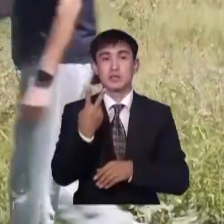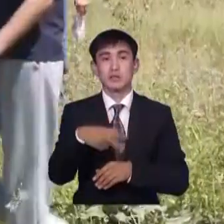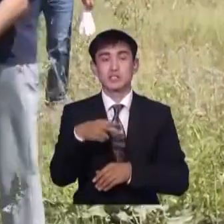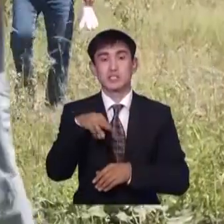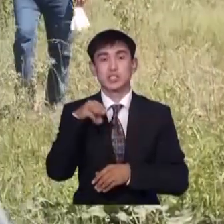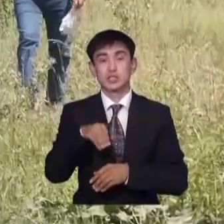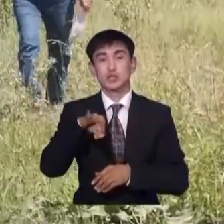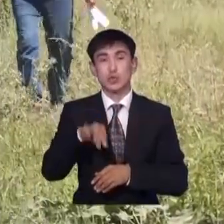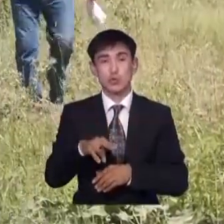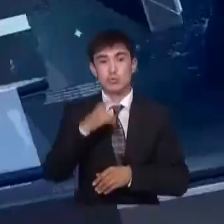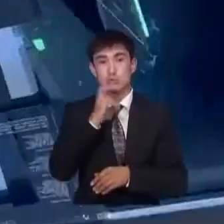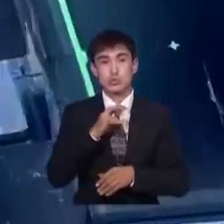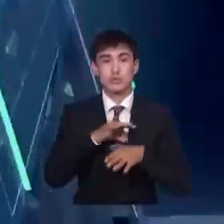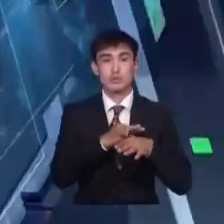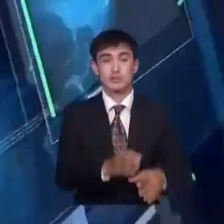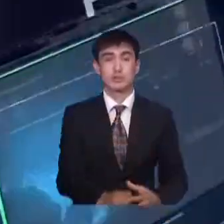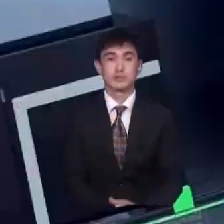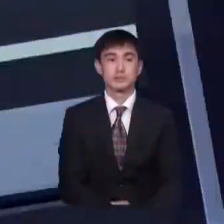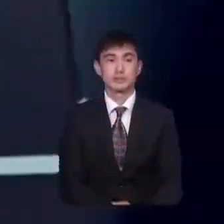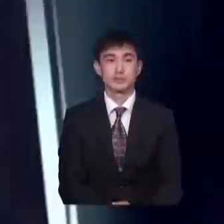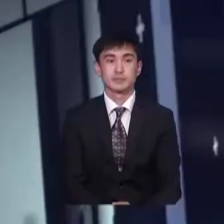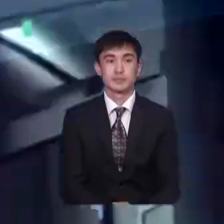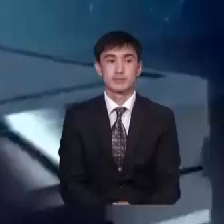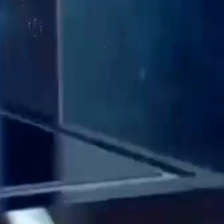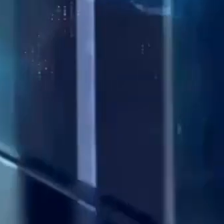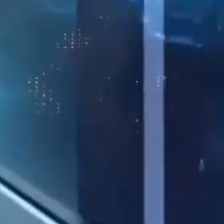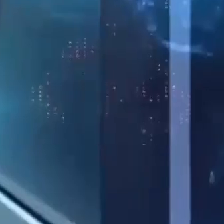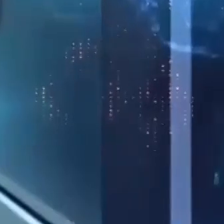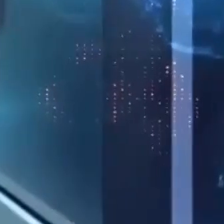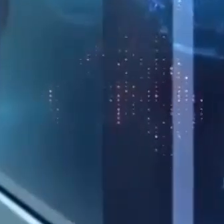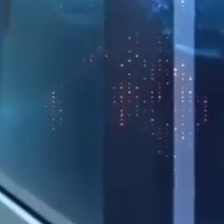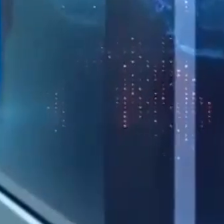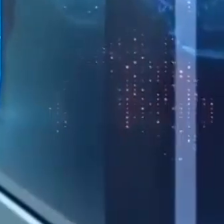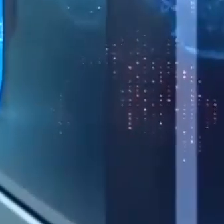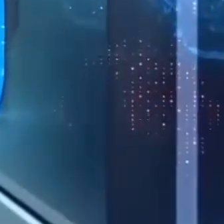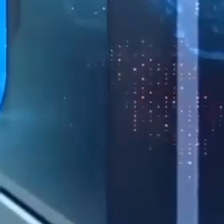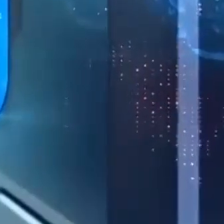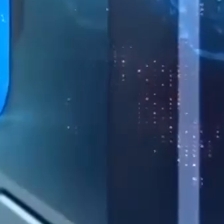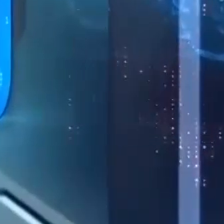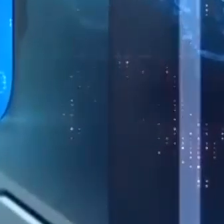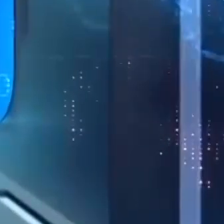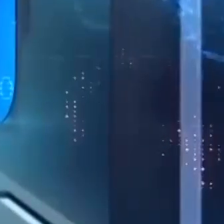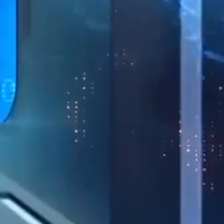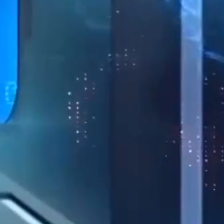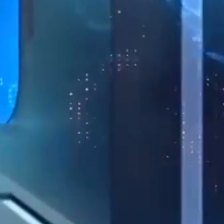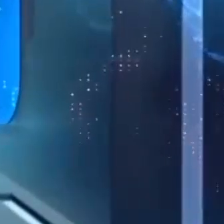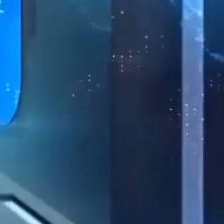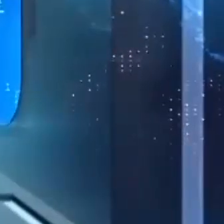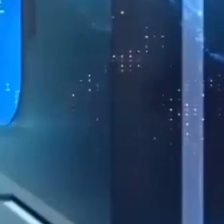20 тысяч тонн мусора. Айслу Жандосова, Бекжан Кенжебай, телеканал ЖТСУ, Жамбылский район.